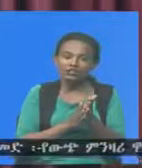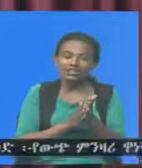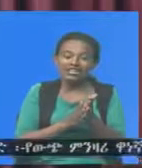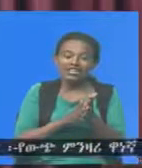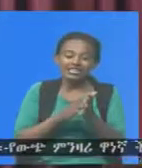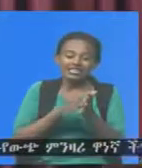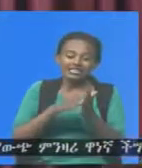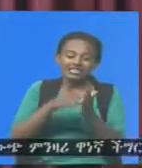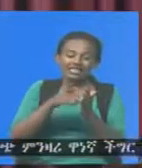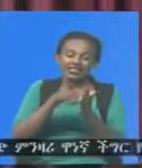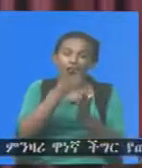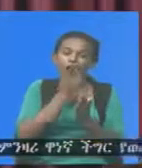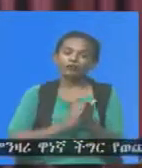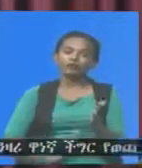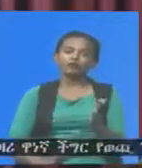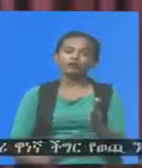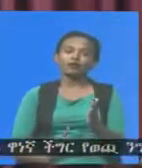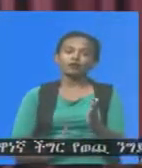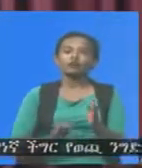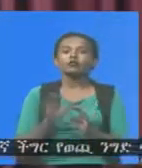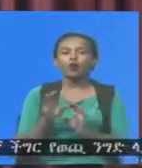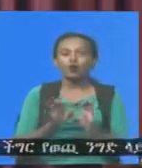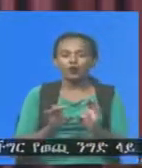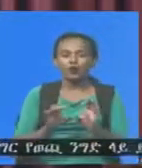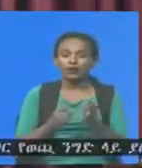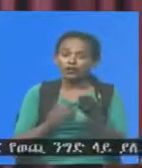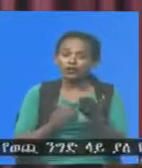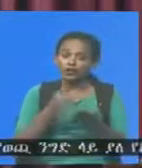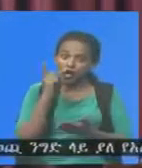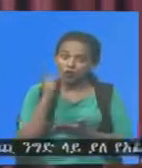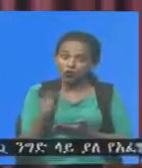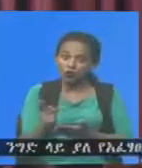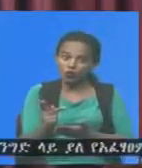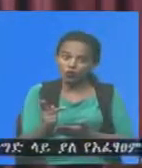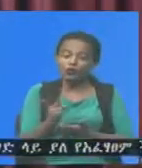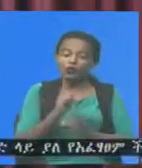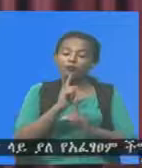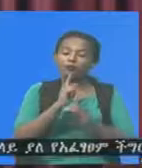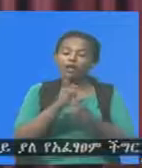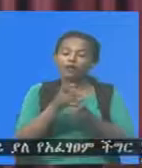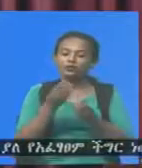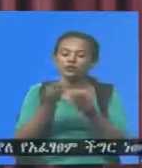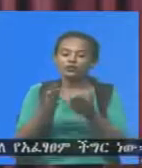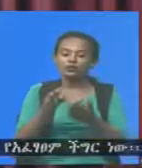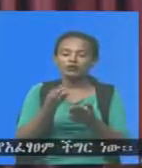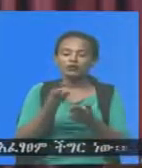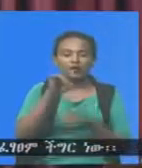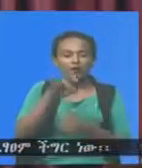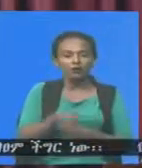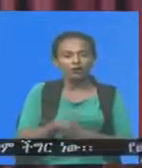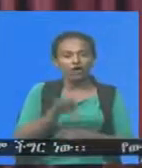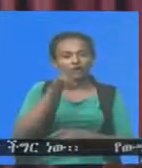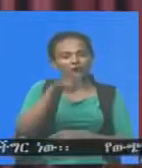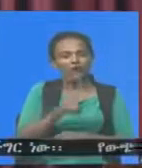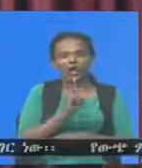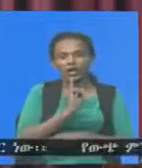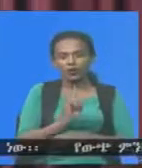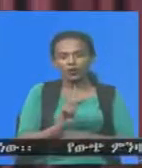የተዋጣ የተገዛ እንዲሆን ያደርጋል። ይህንን አይቶ ምላሽ መስጠት ተገቢና አስፈላጊ ይሆናል። ከዚህ